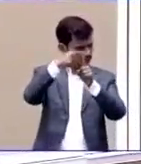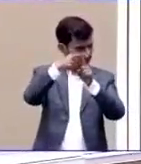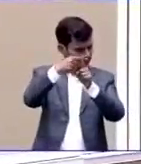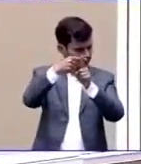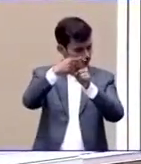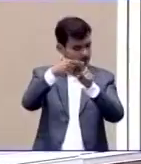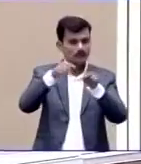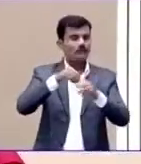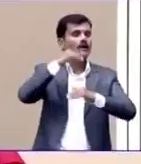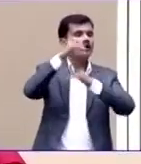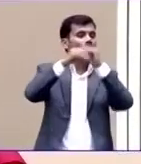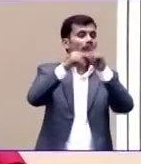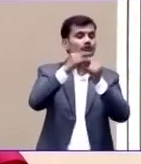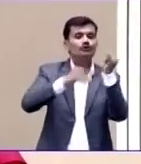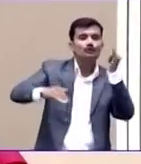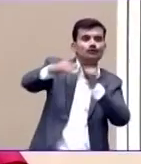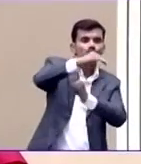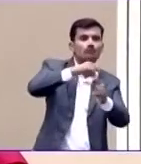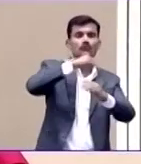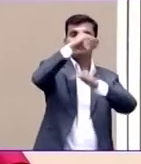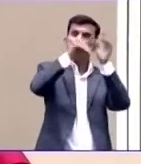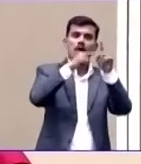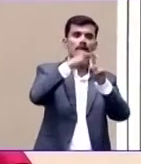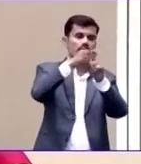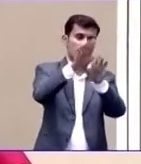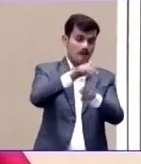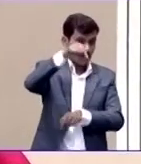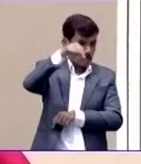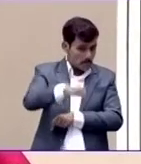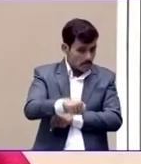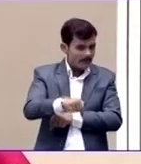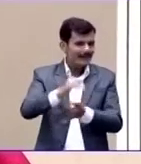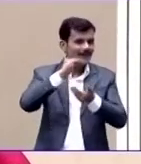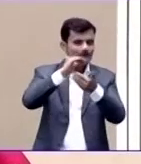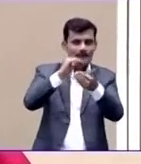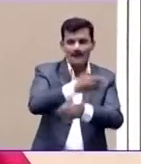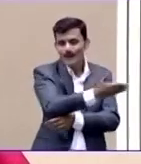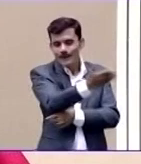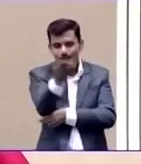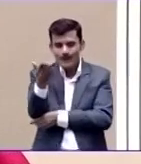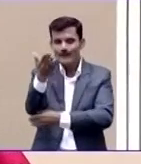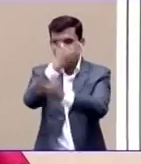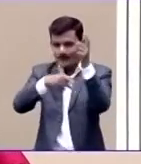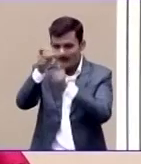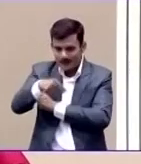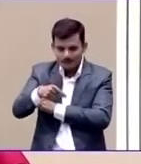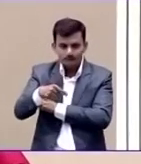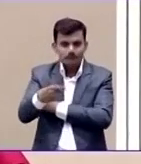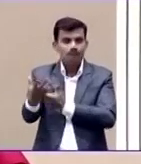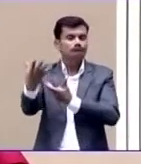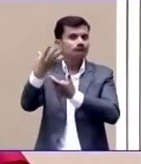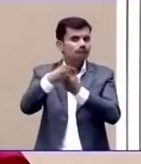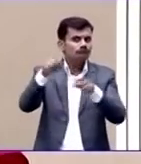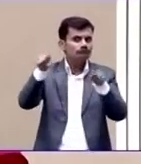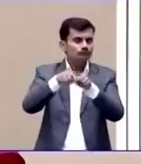मेरा मनोबल बढ़ता है, समाज का मनोबल भी बढ़ता है। आज जैसे पुरस्कार विजेता दिव्यांगजन प्रेरणा का